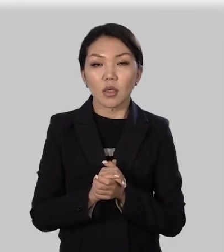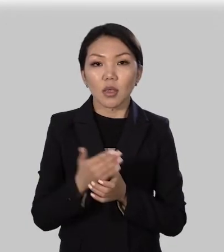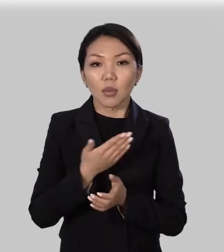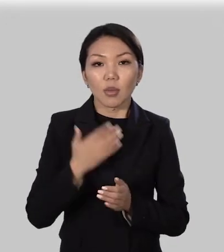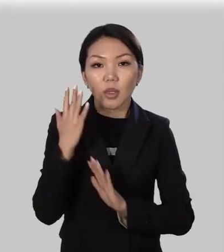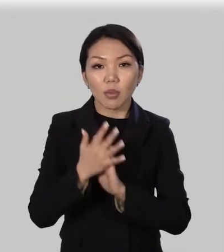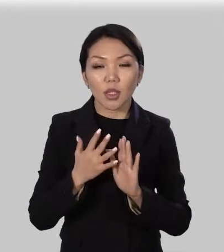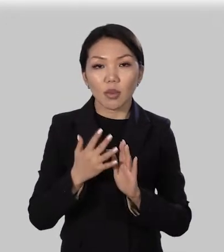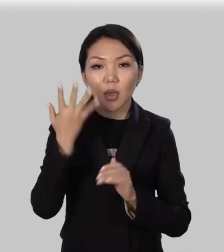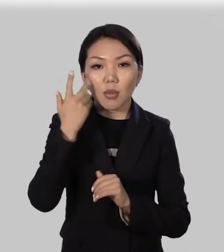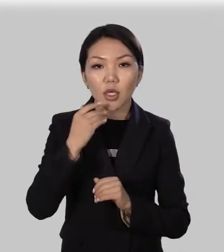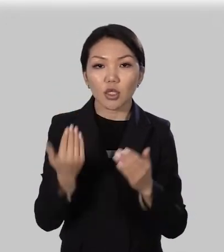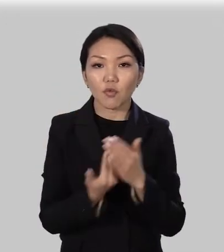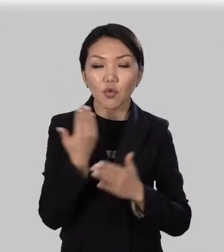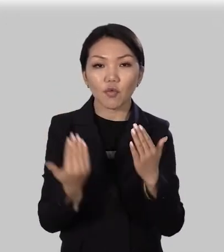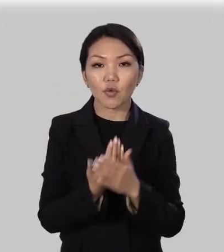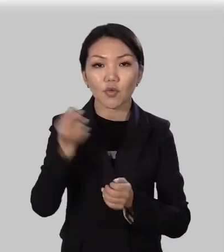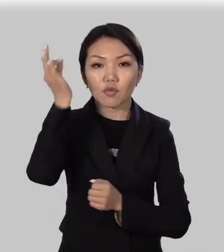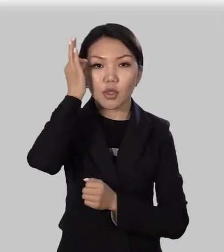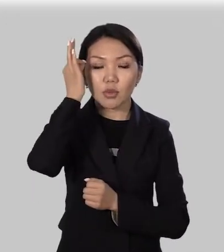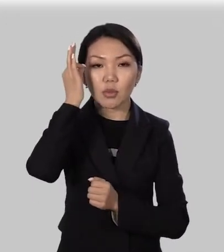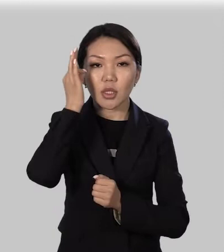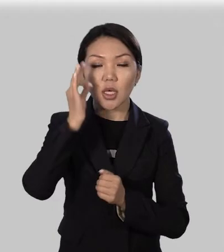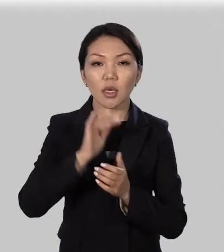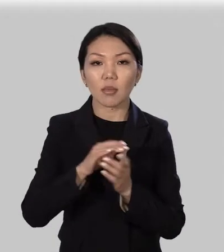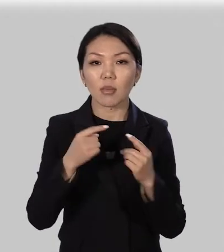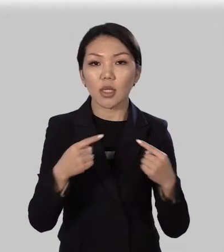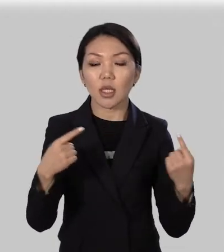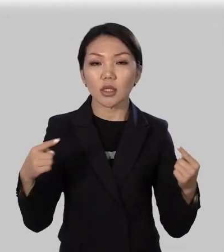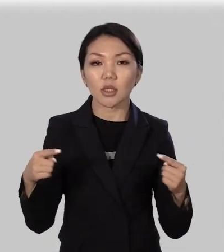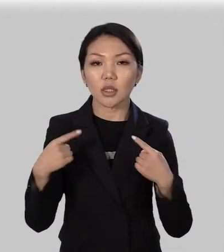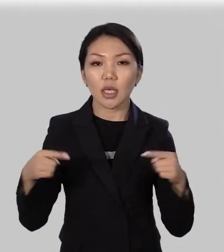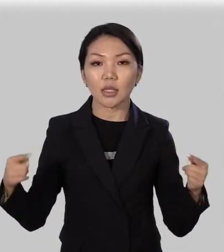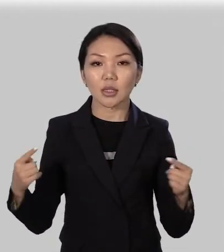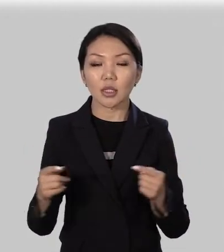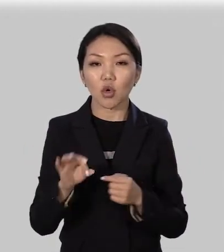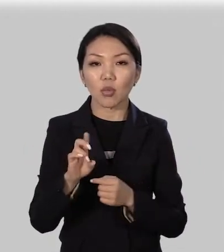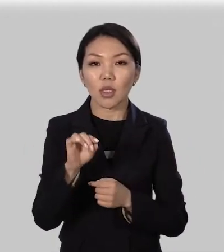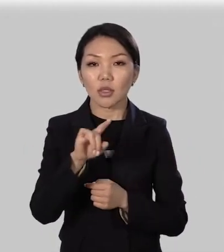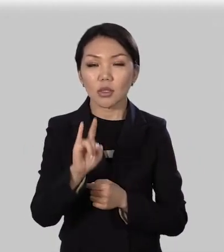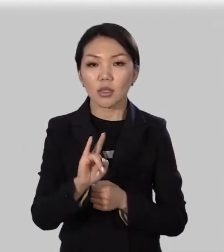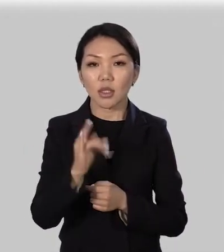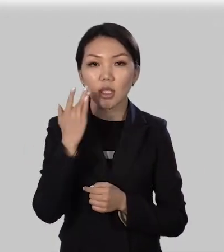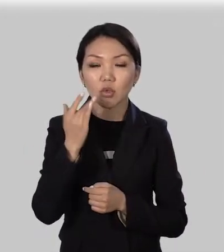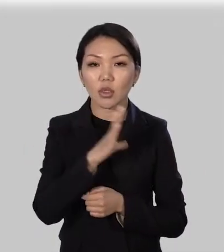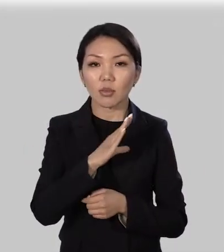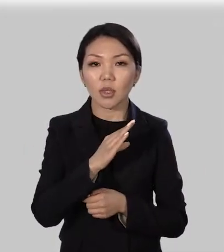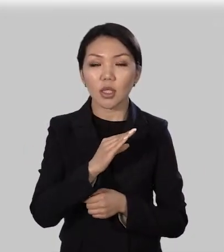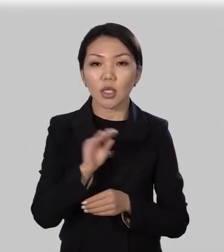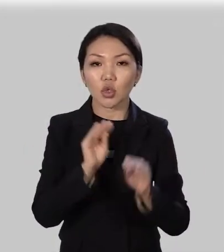когда вновь и вновь вспоминаем чудные образы, созданные кистью талантливого художника.